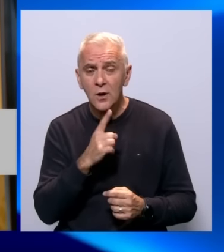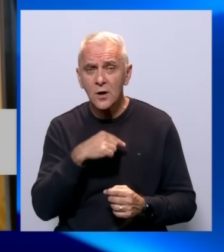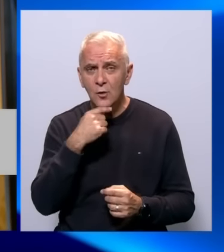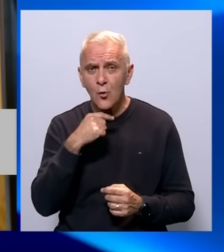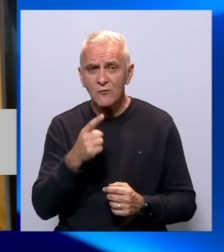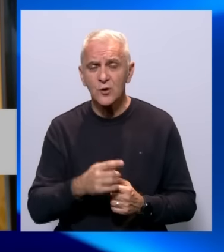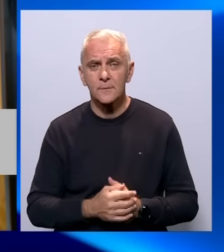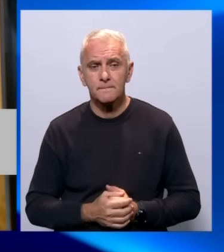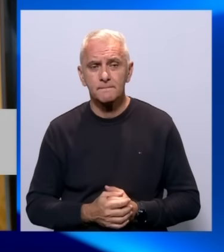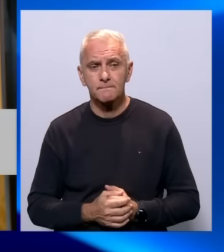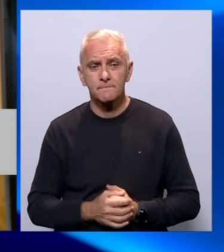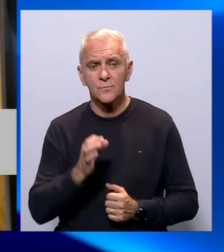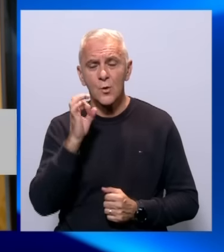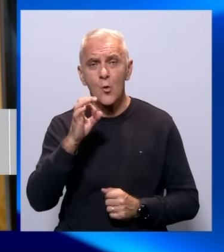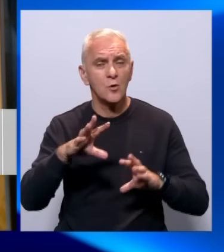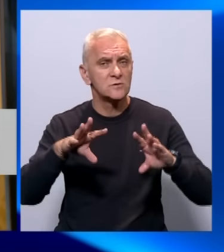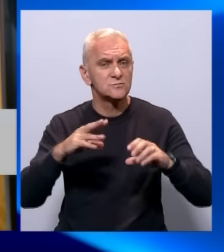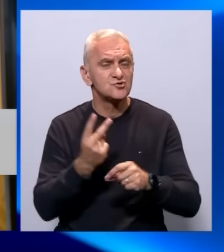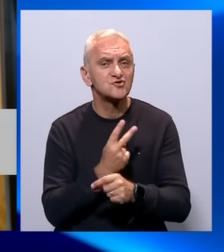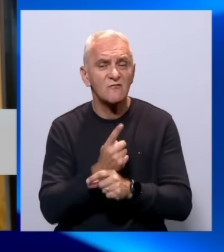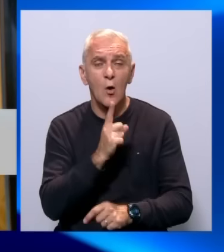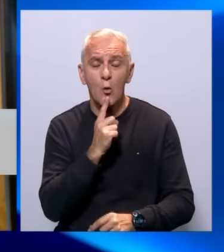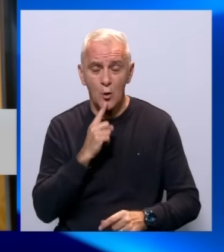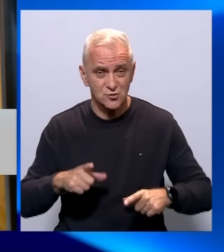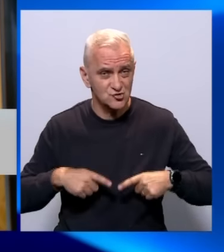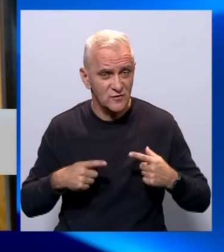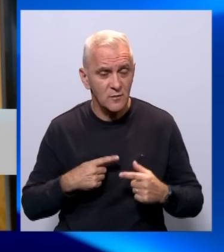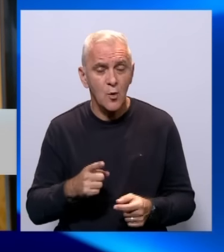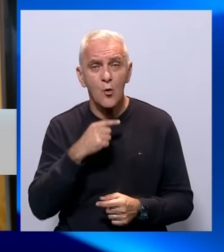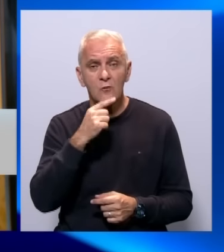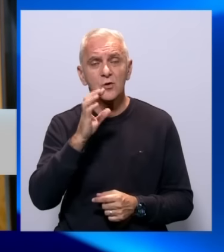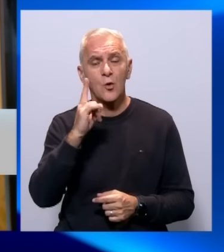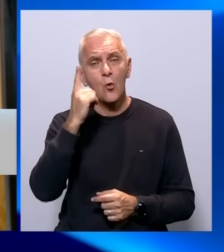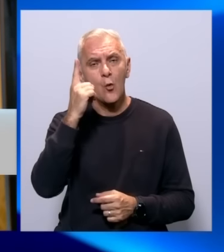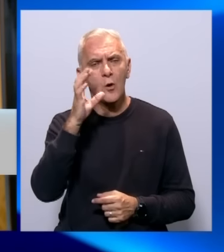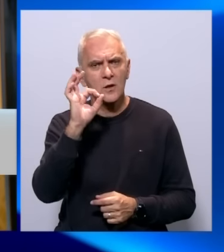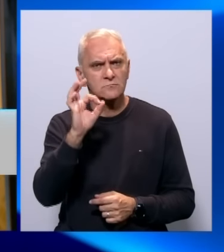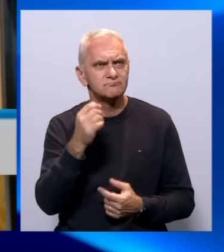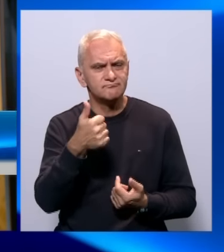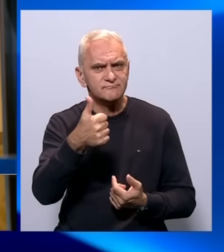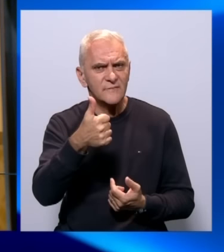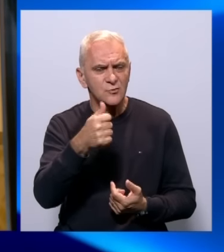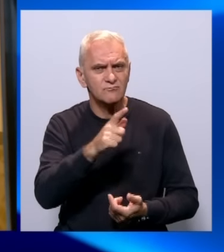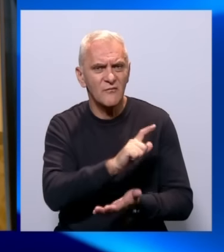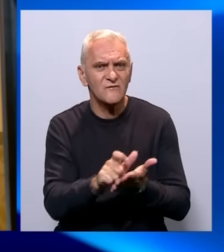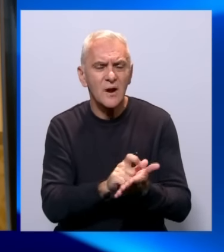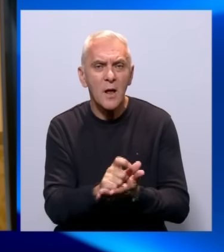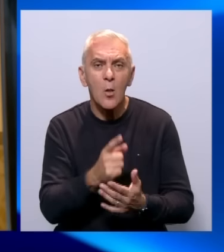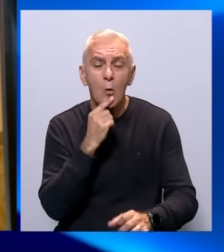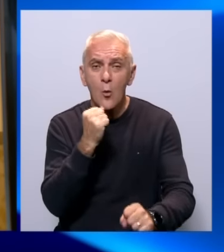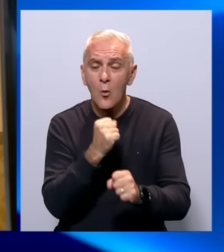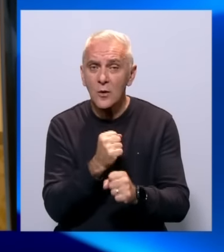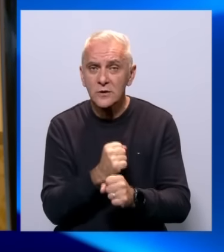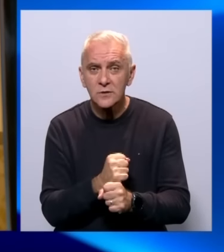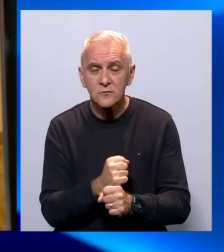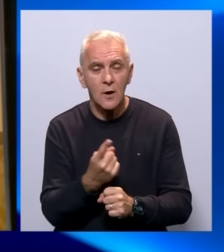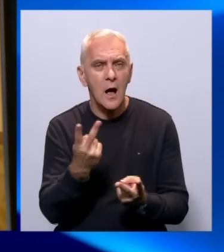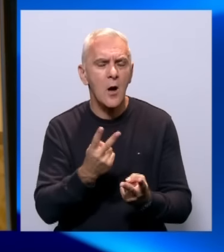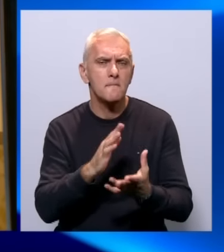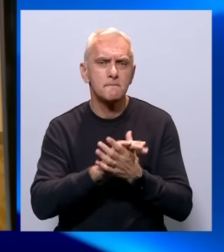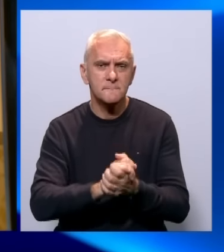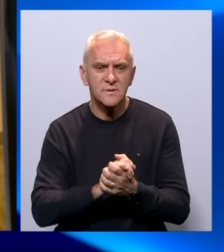o zemlji u kojoj živimo, koji govori o jednom određenom periodu, koji se bavi prije svega